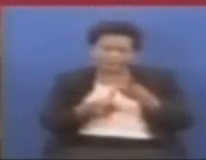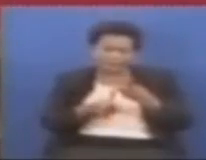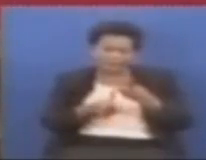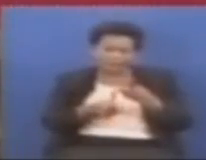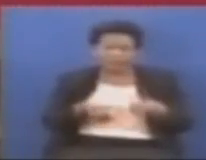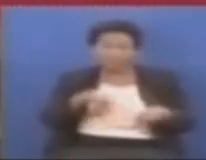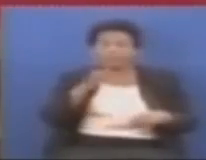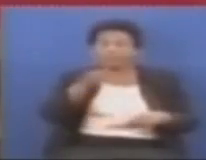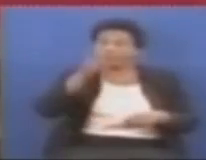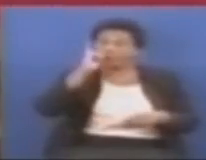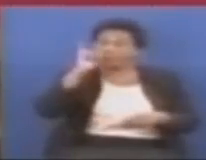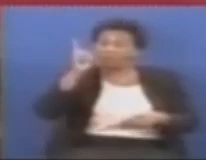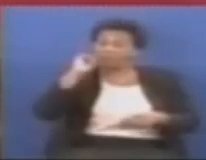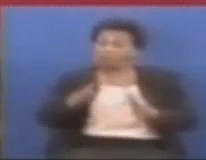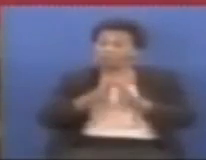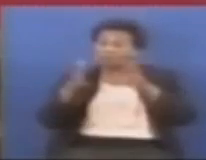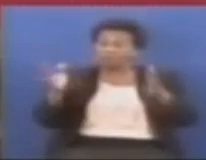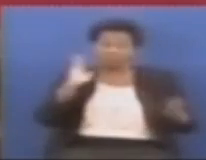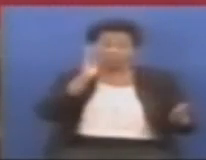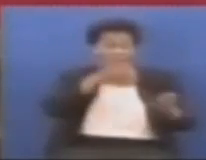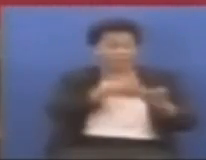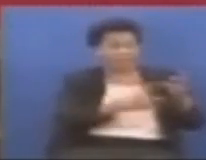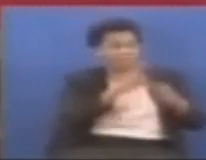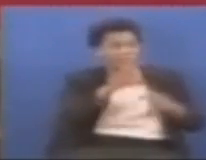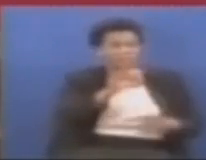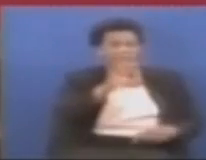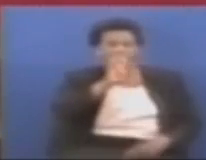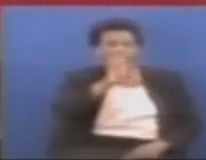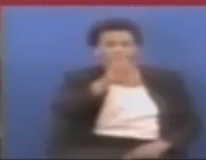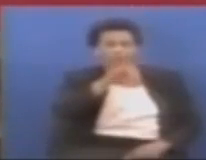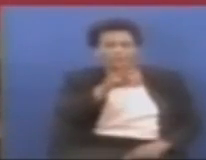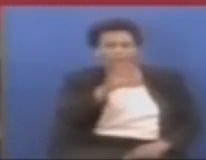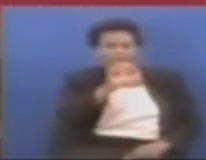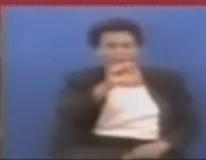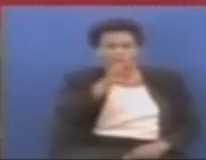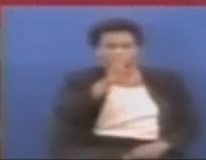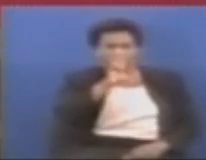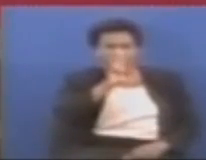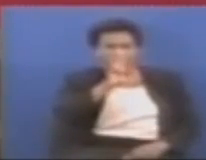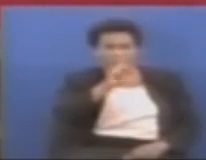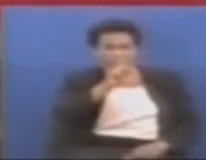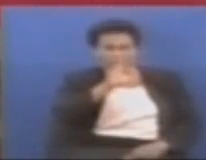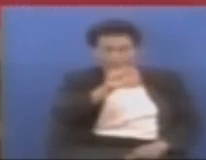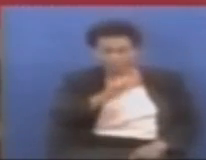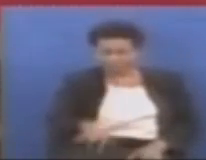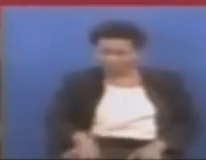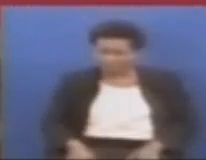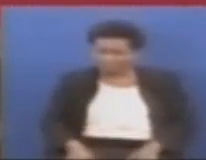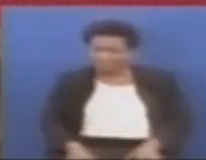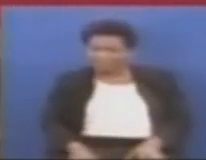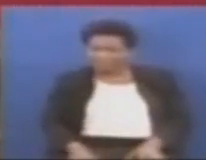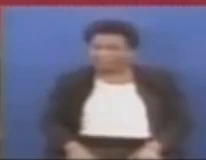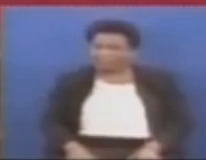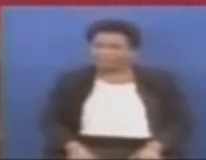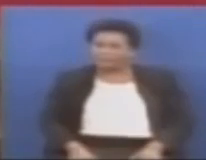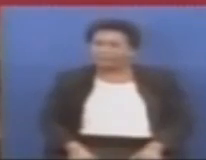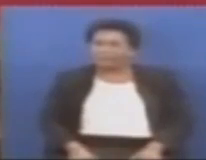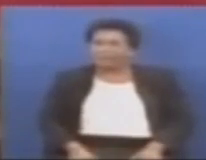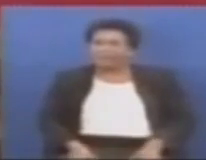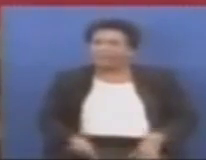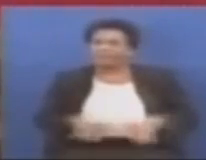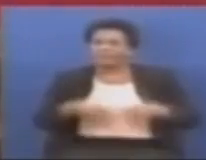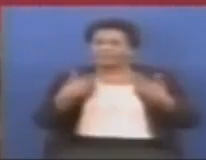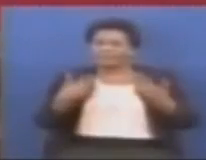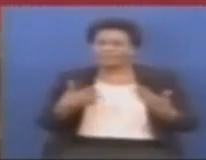mbalimbali. Lakini sababu nayo katika mradi huu wa ujazilizi awamu ya pili, takriban bunge lako tukufu limetupitishia pesa bilioni